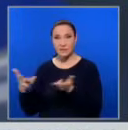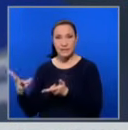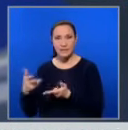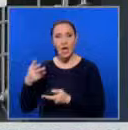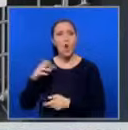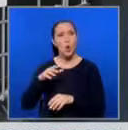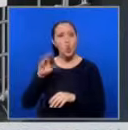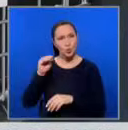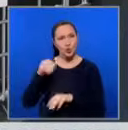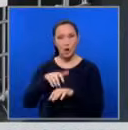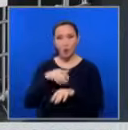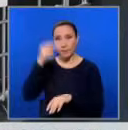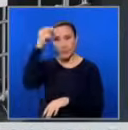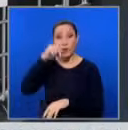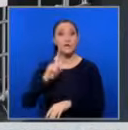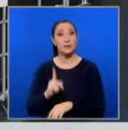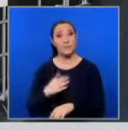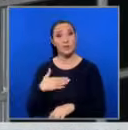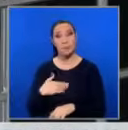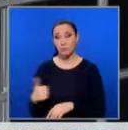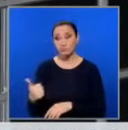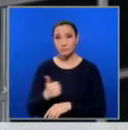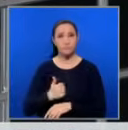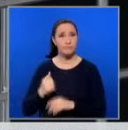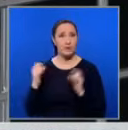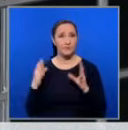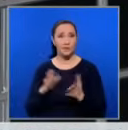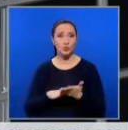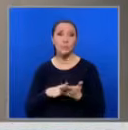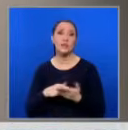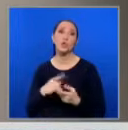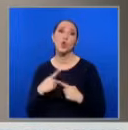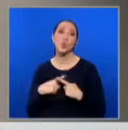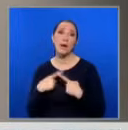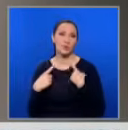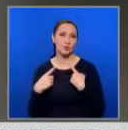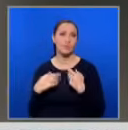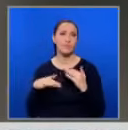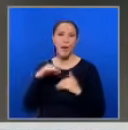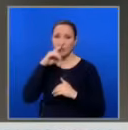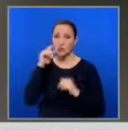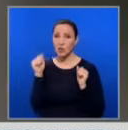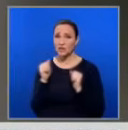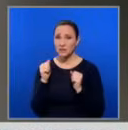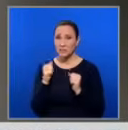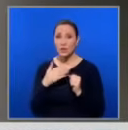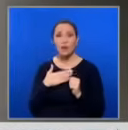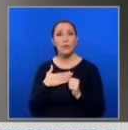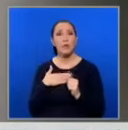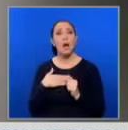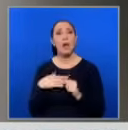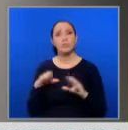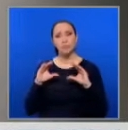коте от България е необходимо да има изрядни документи, но и хуманни условия. Най-важното е зимно време да имат едни дебели